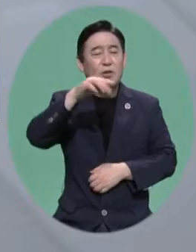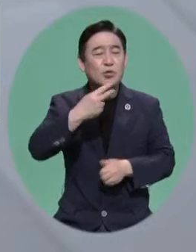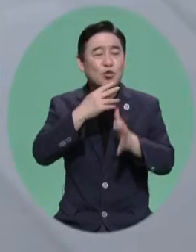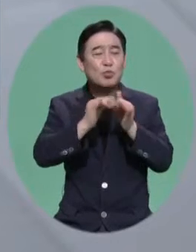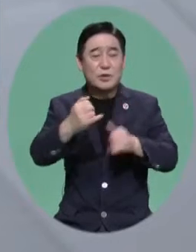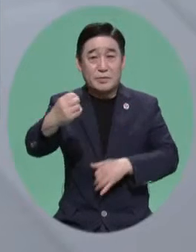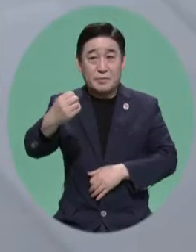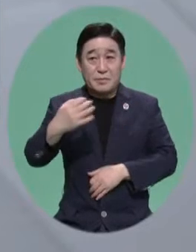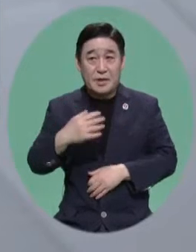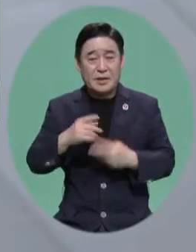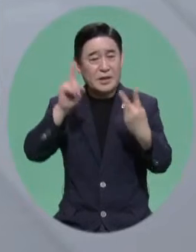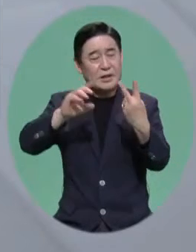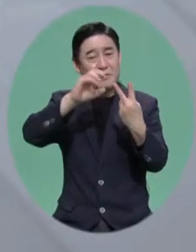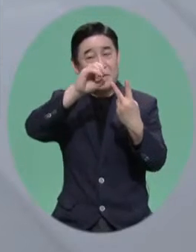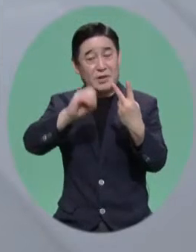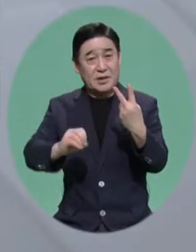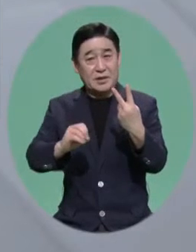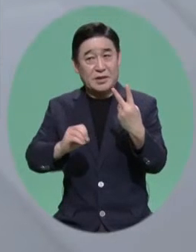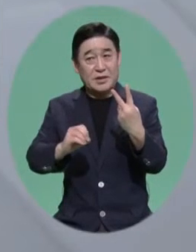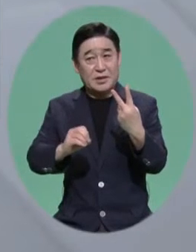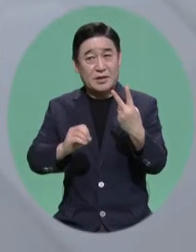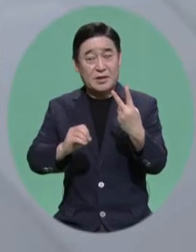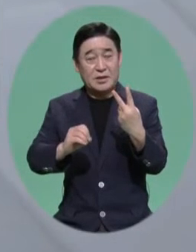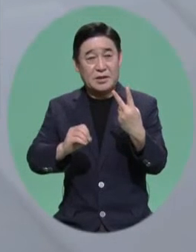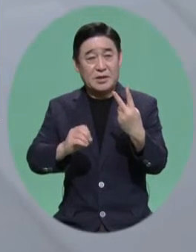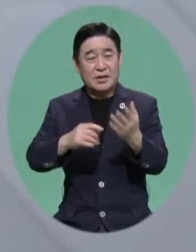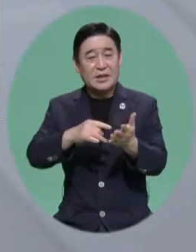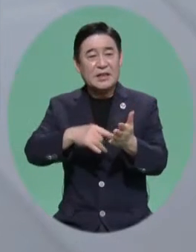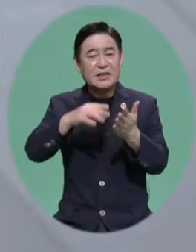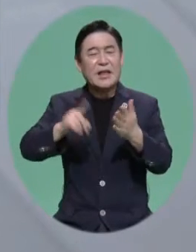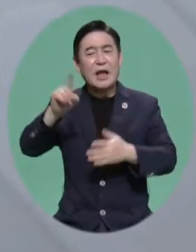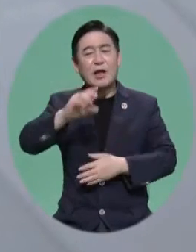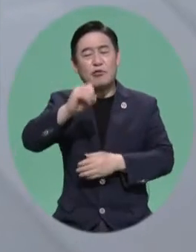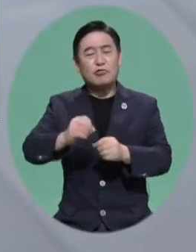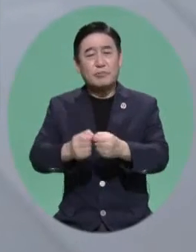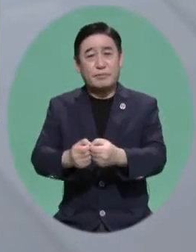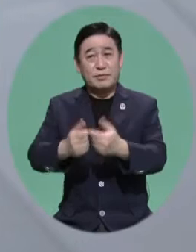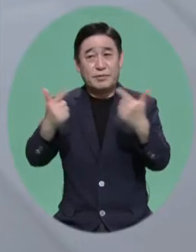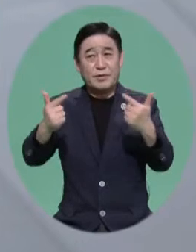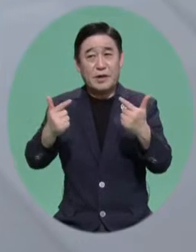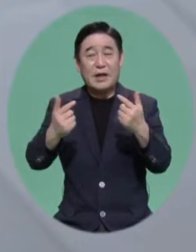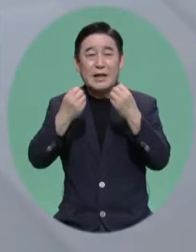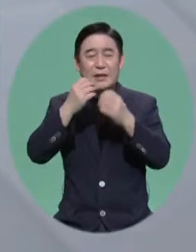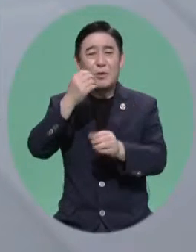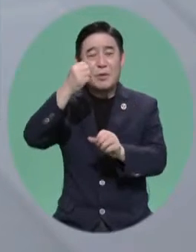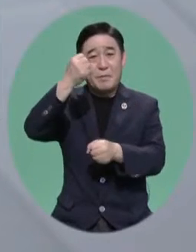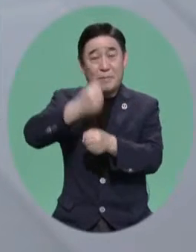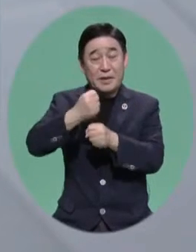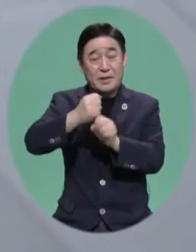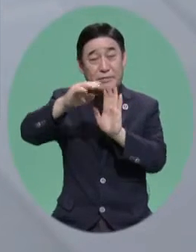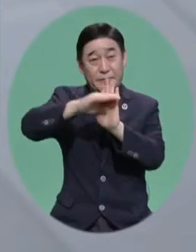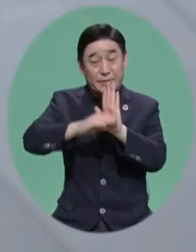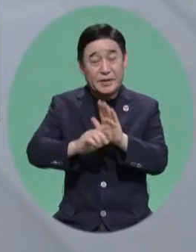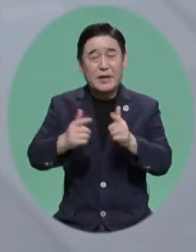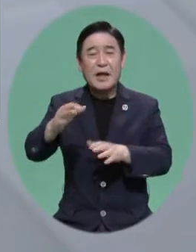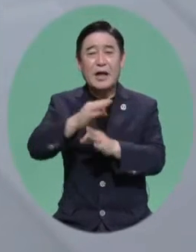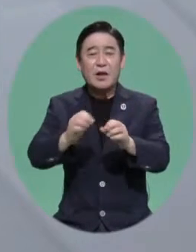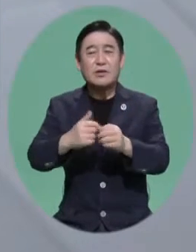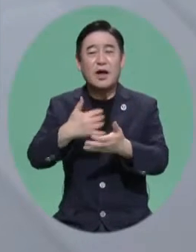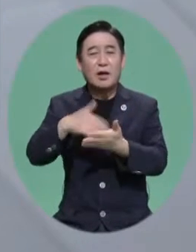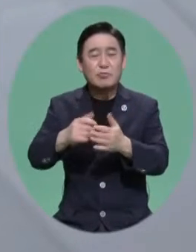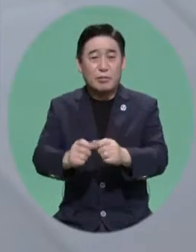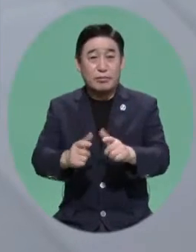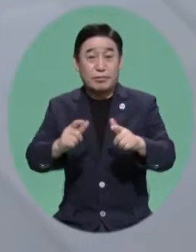께서 말씀하시길 2% 는 그게 이제 세율을 올리거나 3 목을 만들거나 는 게 아니고 이제 경제의 규모가 커지면 자연스럽게